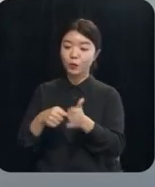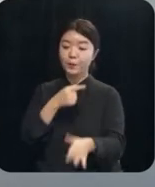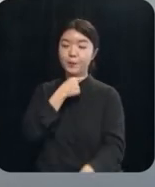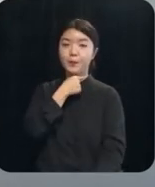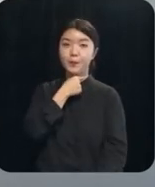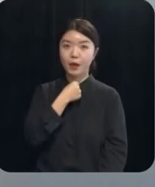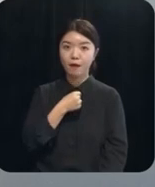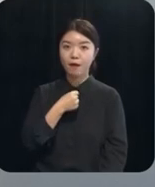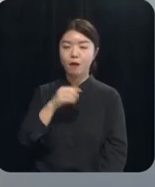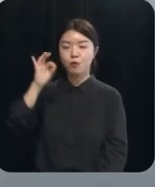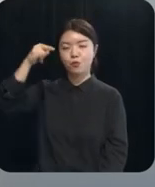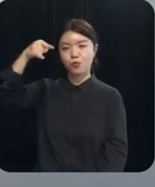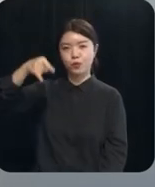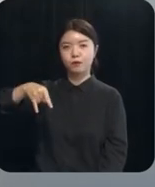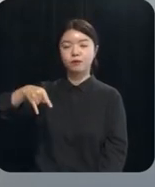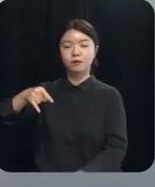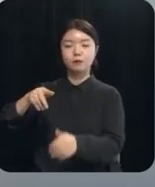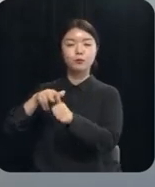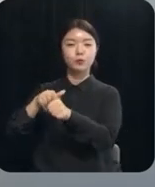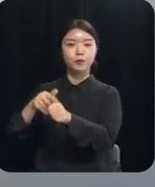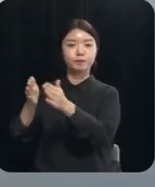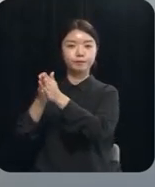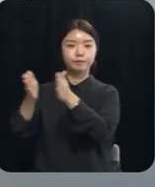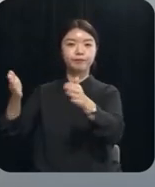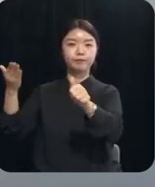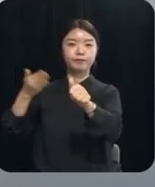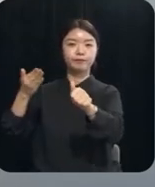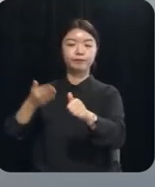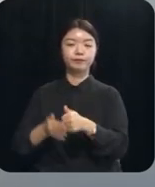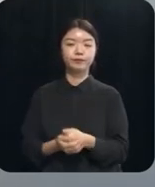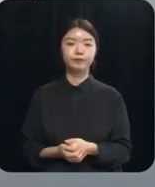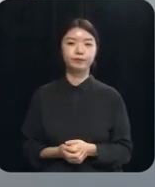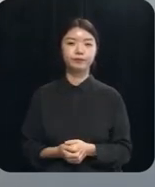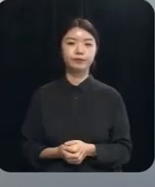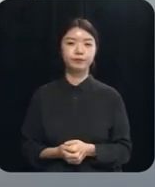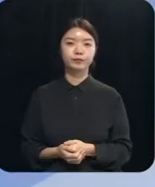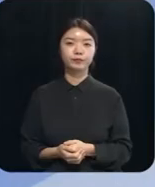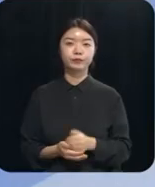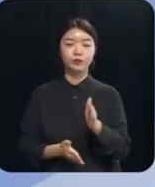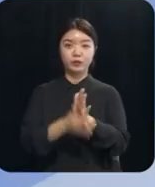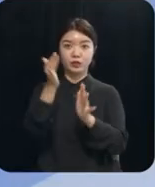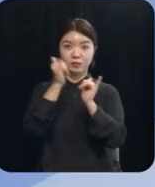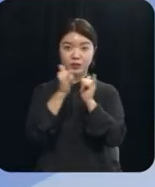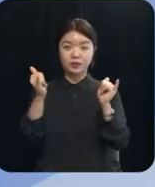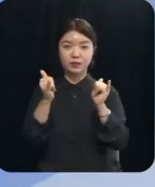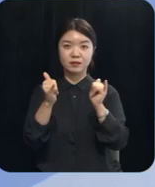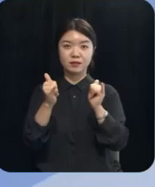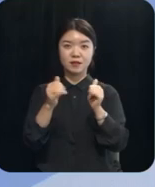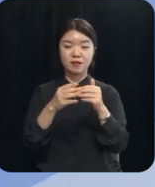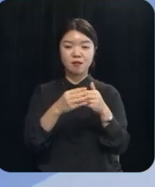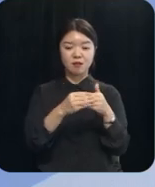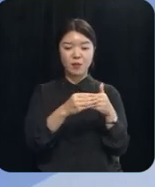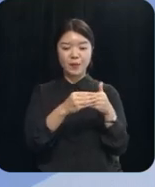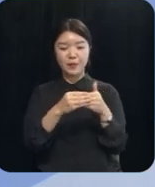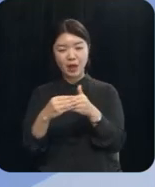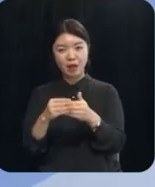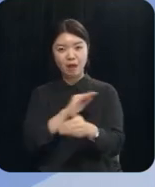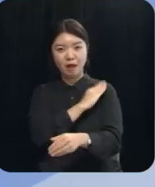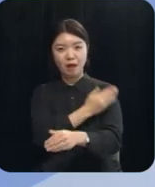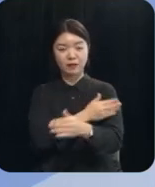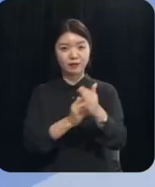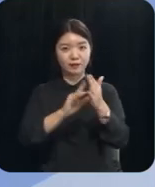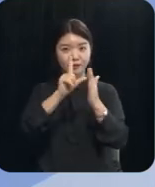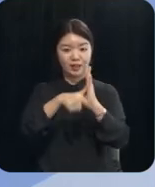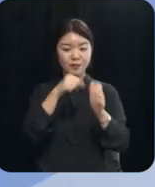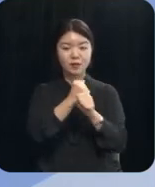싶은지 위성곤 후보께서 말씀을 해주시기 바랍니다. 시민주권 시대를 만들어내기 위해서